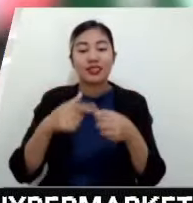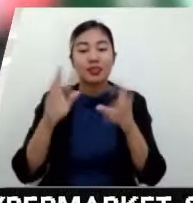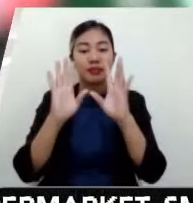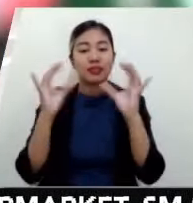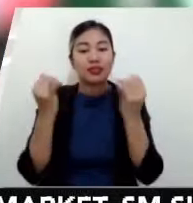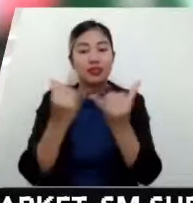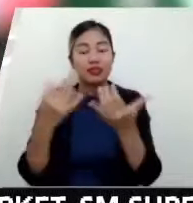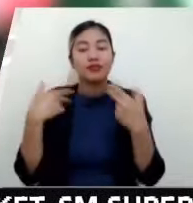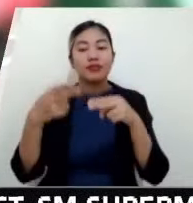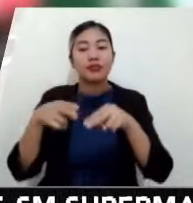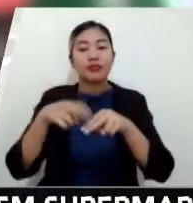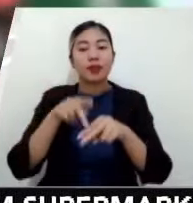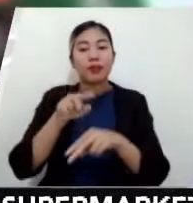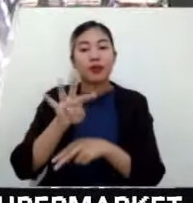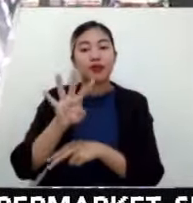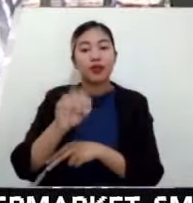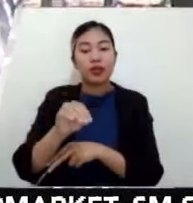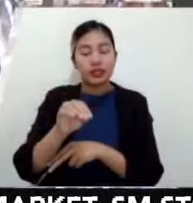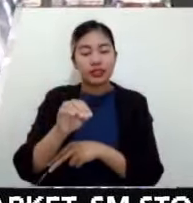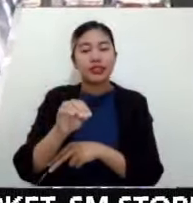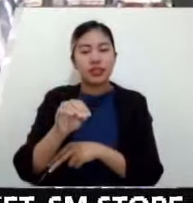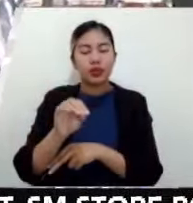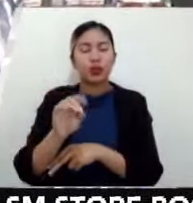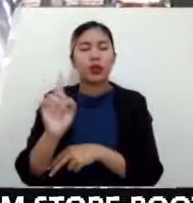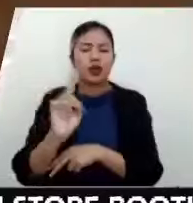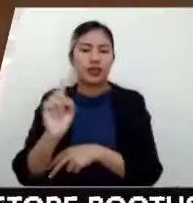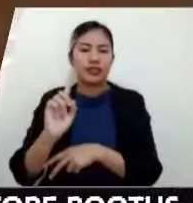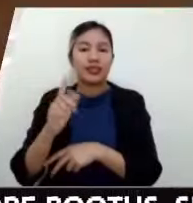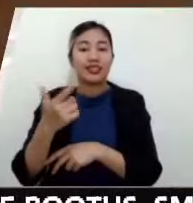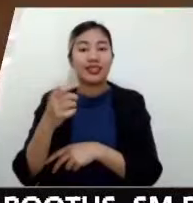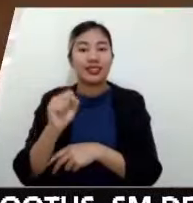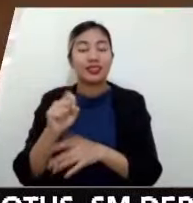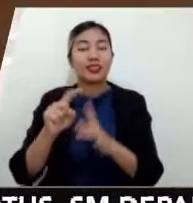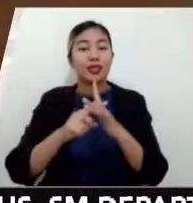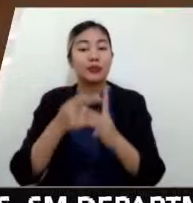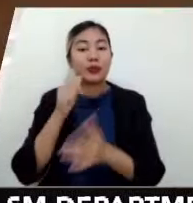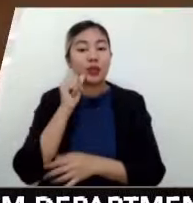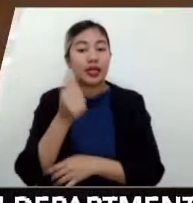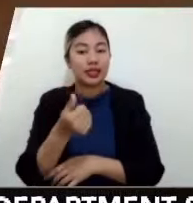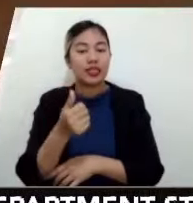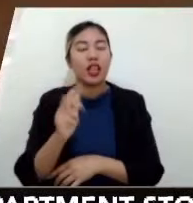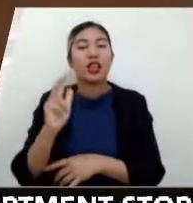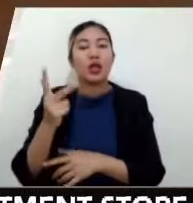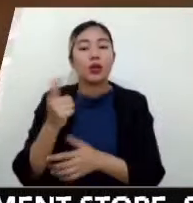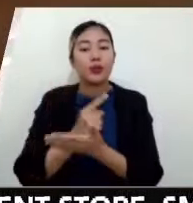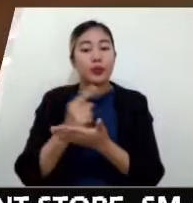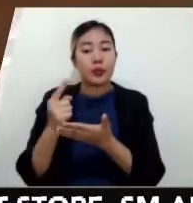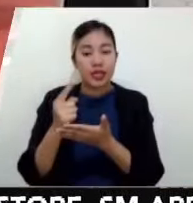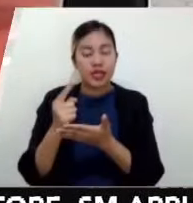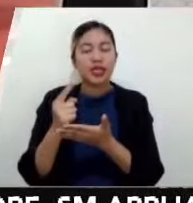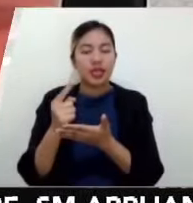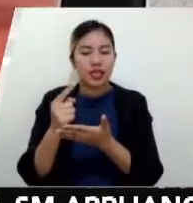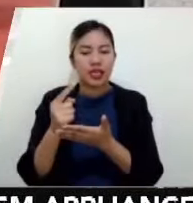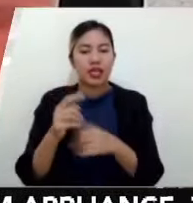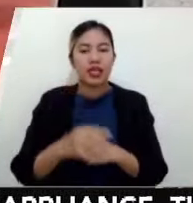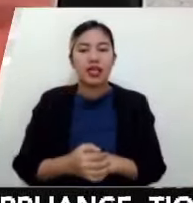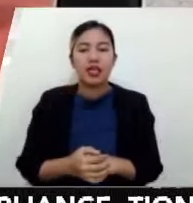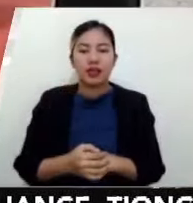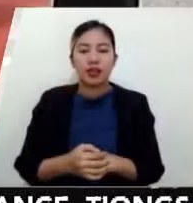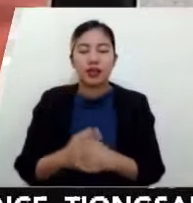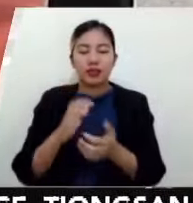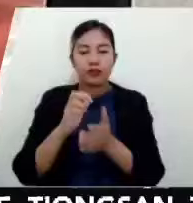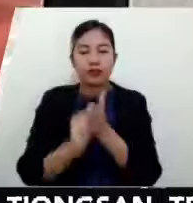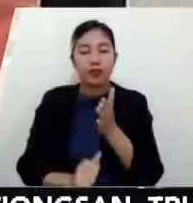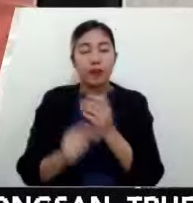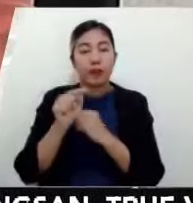kada litro ng gasolina simula bukas. Ikatlong sunod na linggong taas presyo na yan sa gasolina. May bawas namang 50 centavos ang